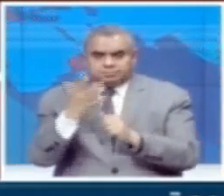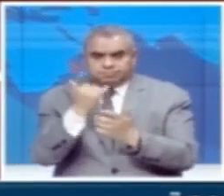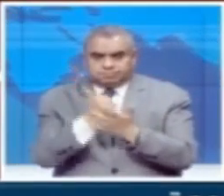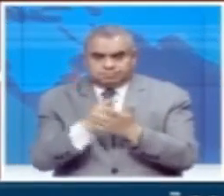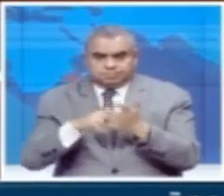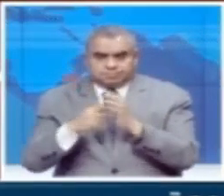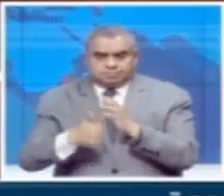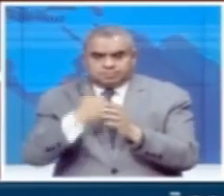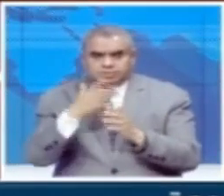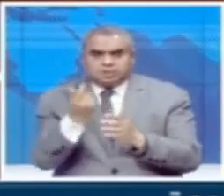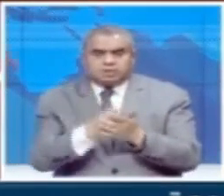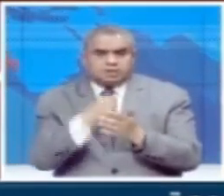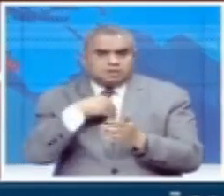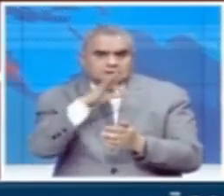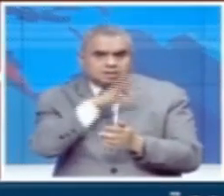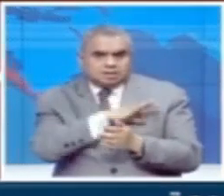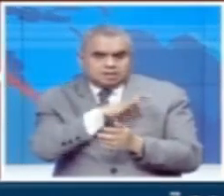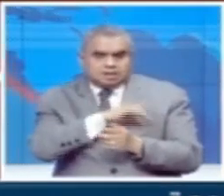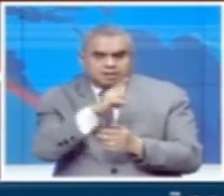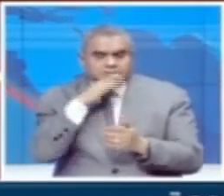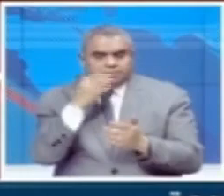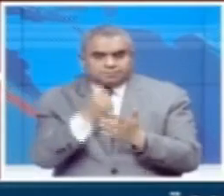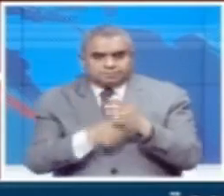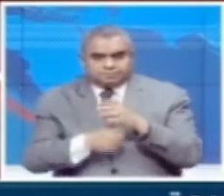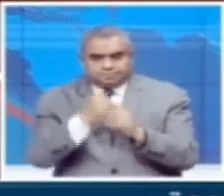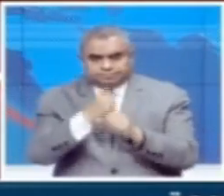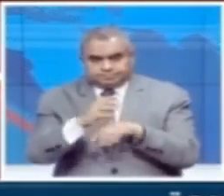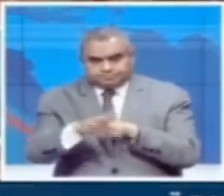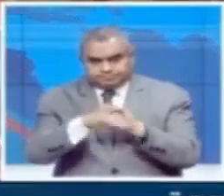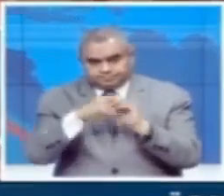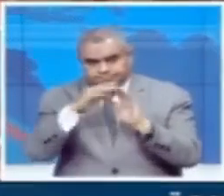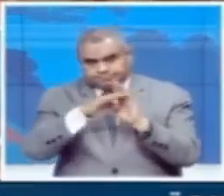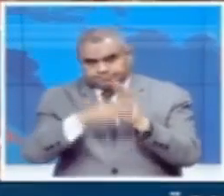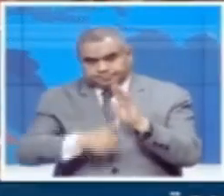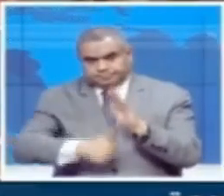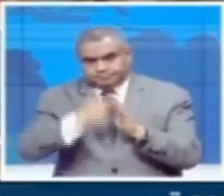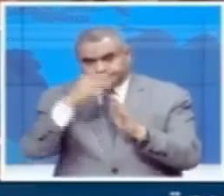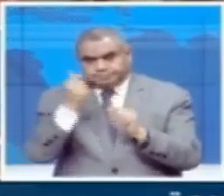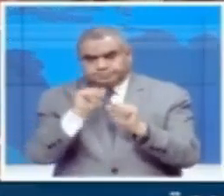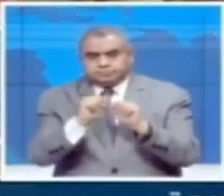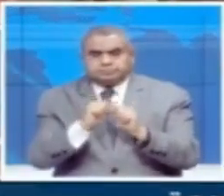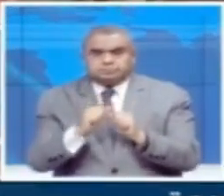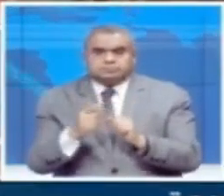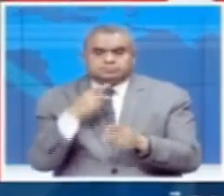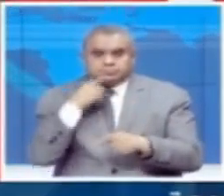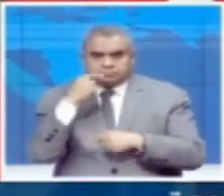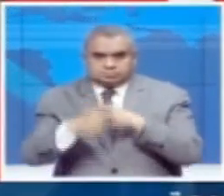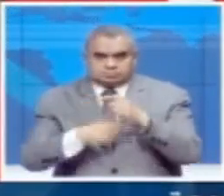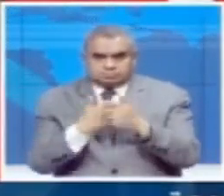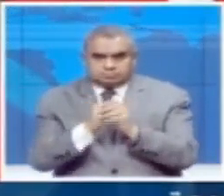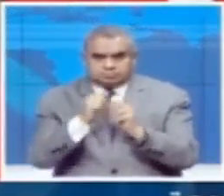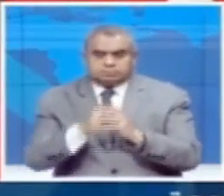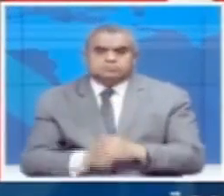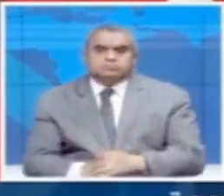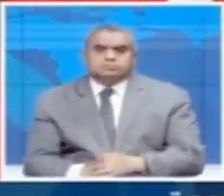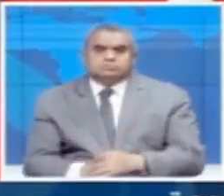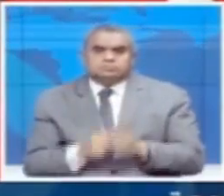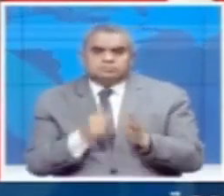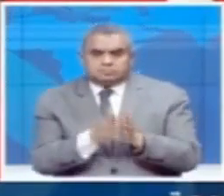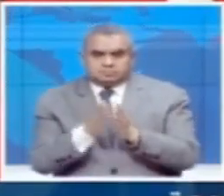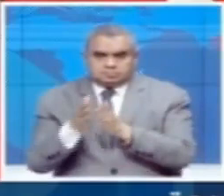الإنسانية بكثافة لتلبية احتياجات المدنيين في غزة. أقوله وما أقوله